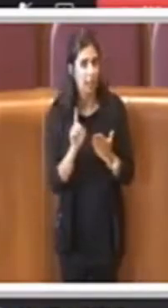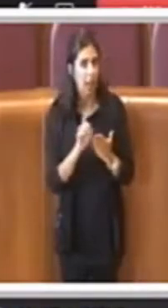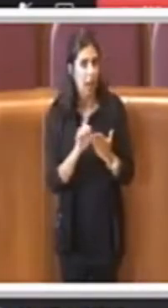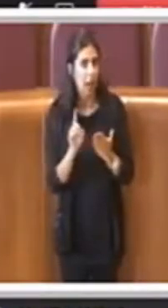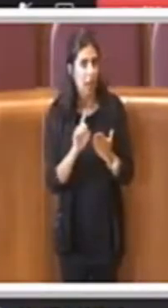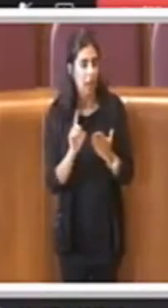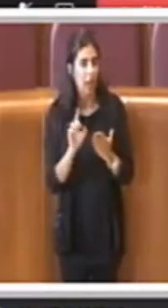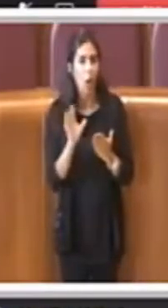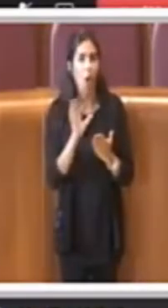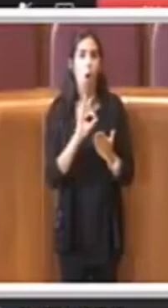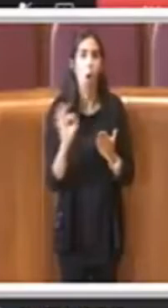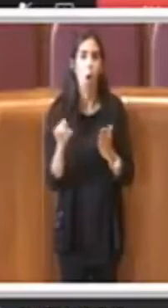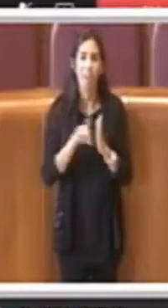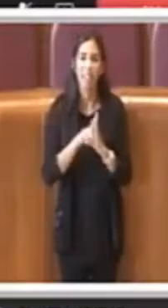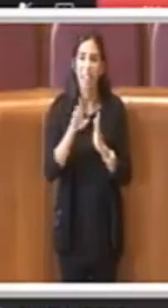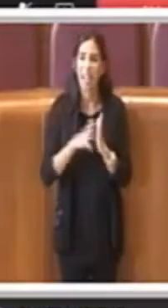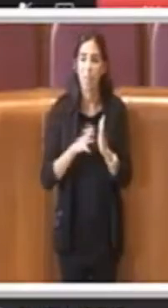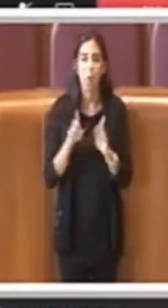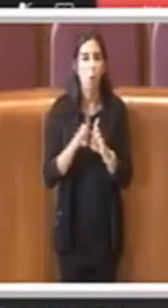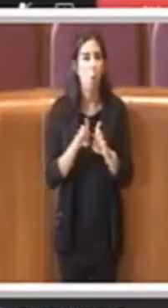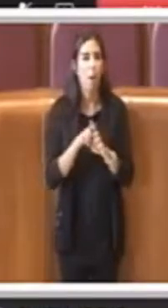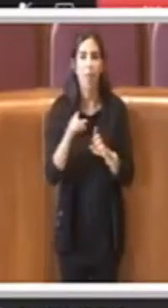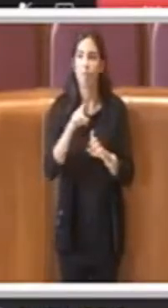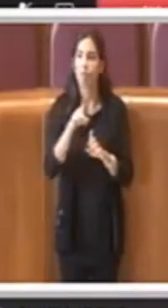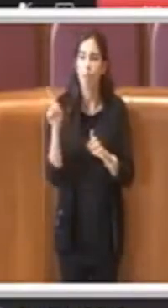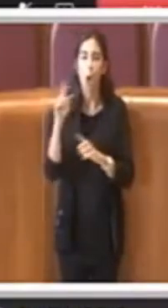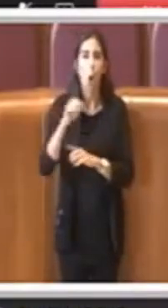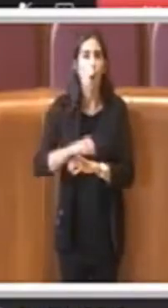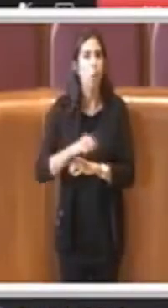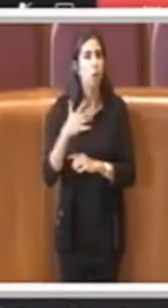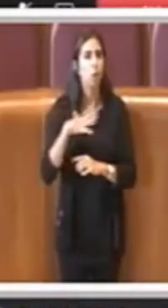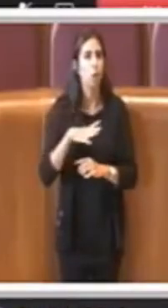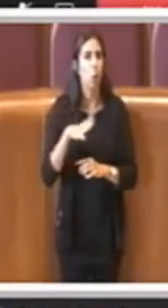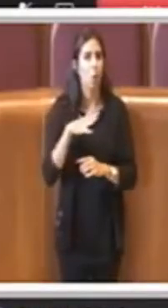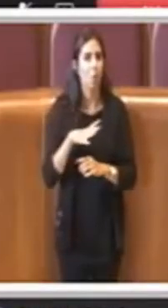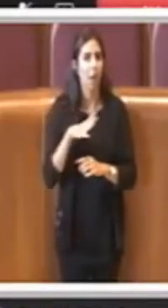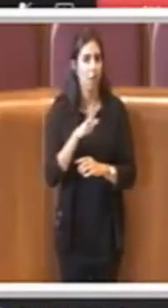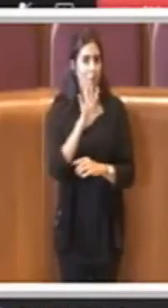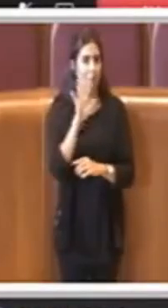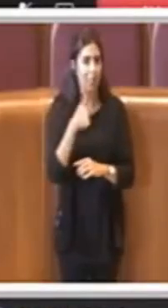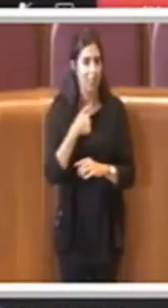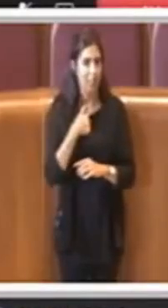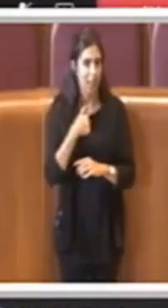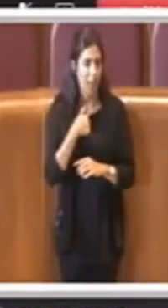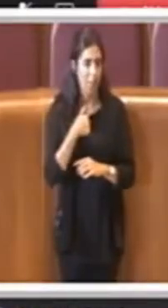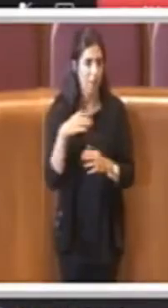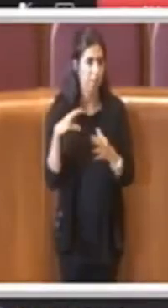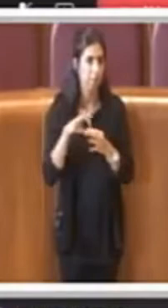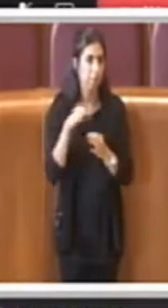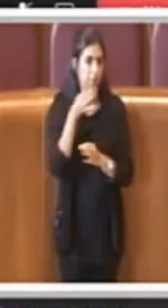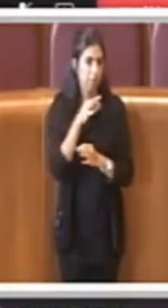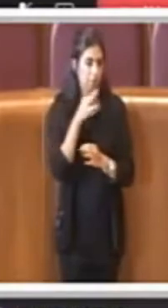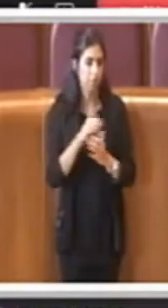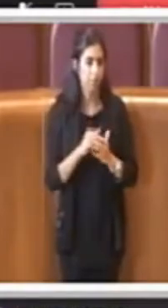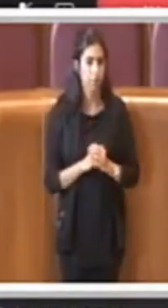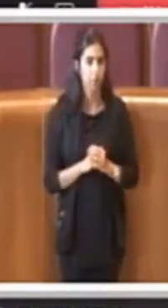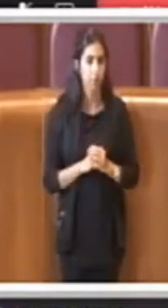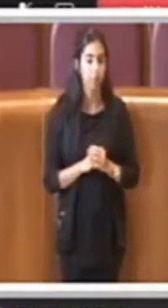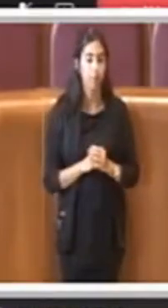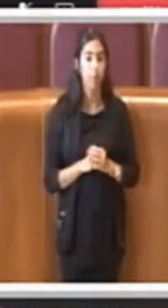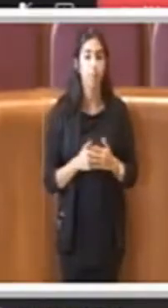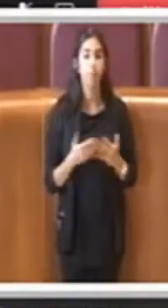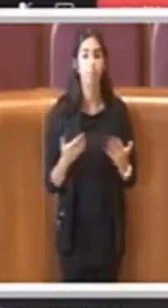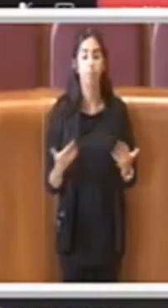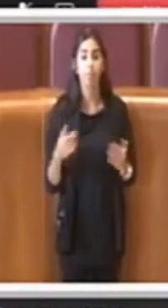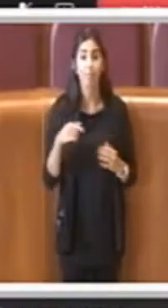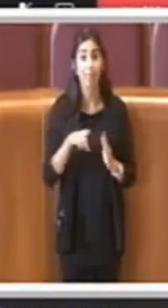fosse così piaciuta molto alle opposizioni. Allora, partiamo da un dato. Questa delibera